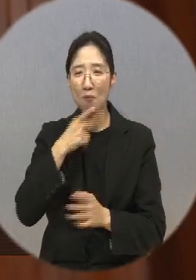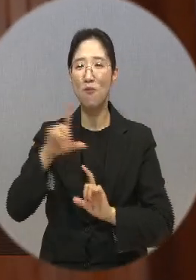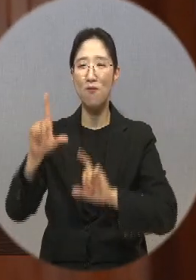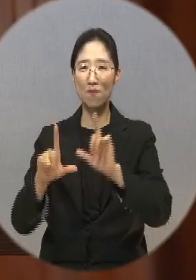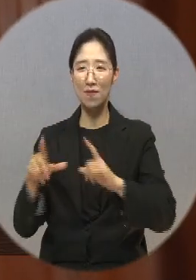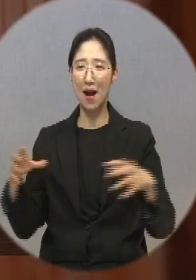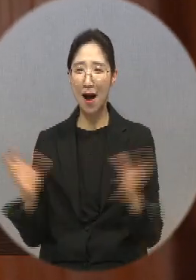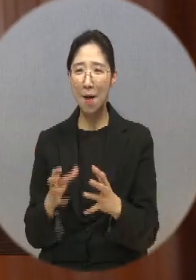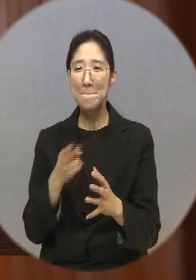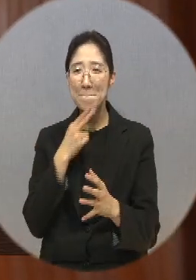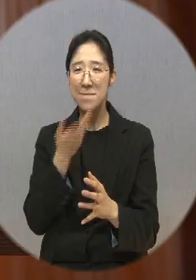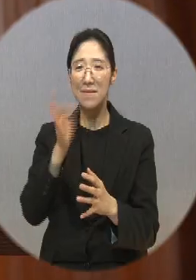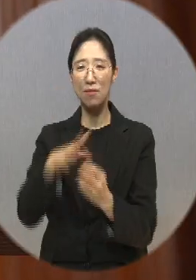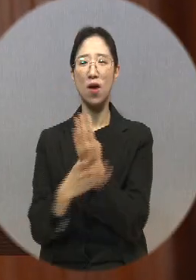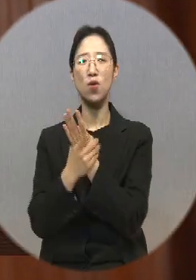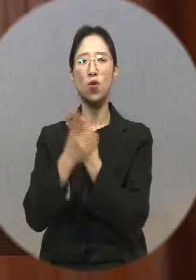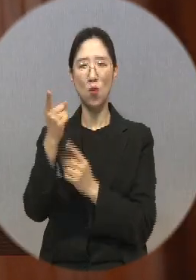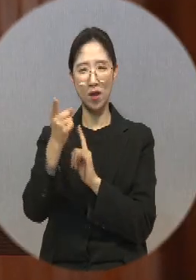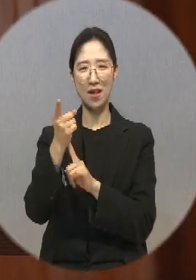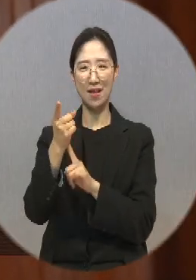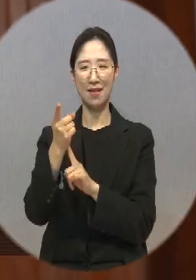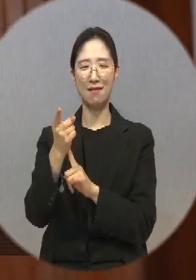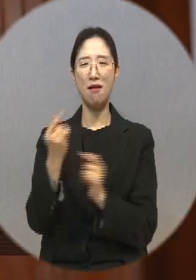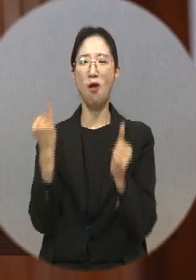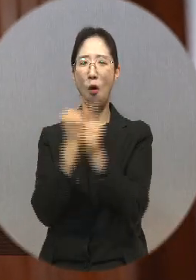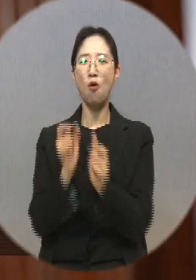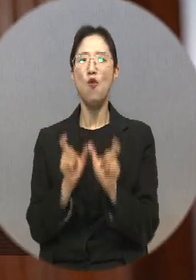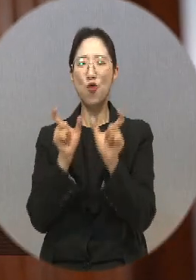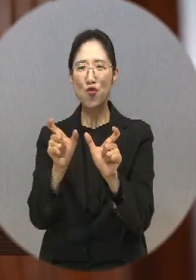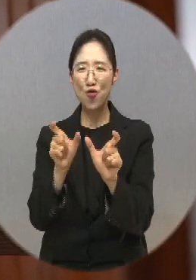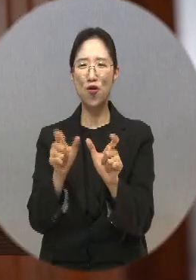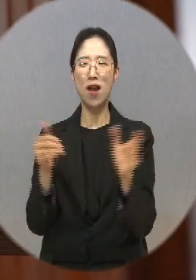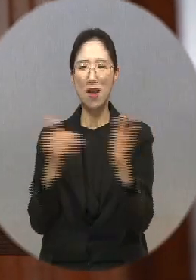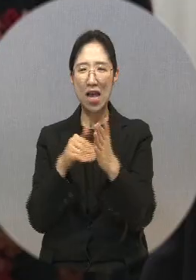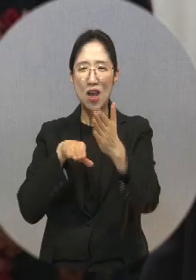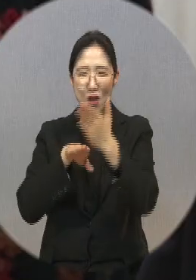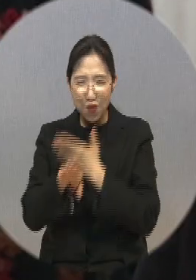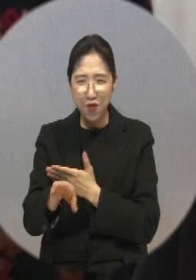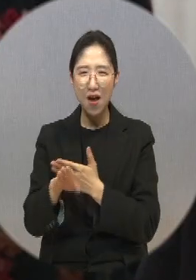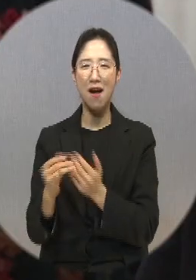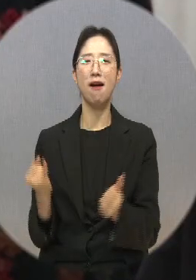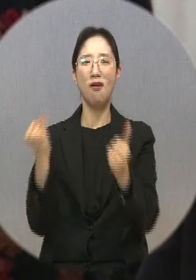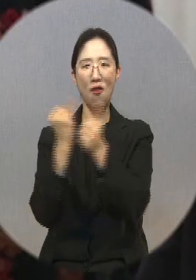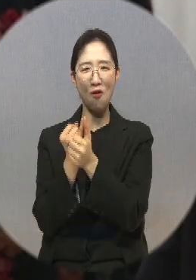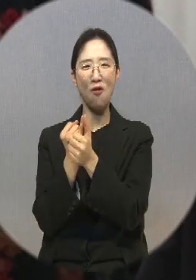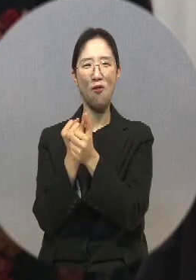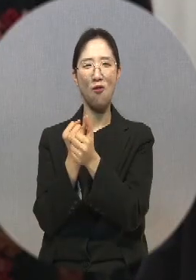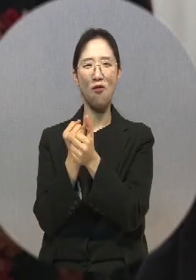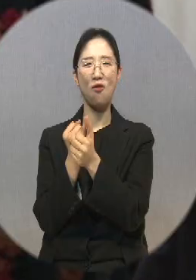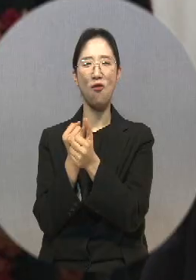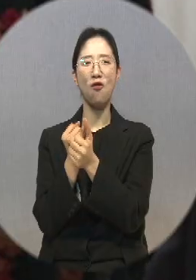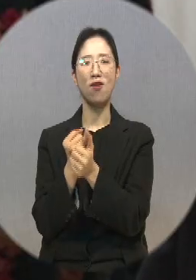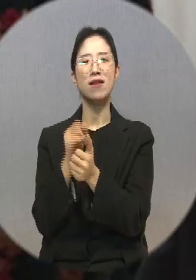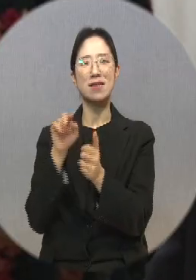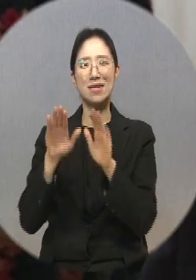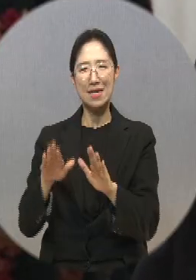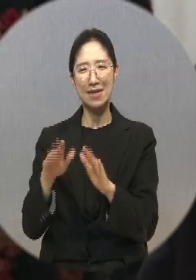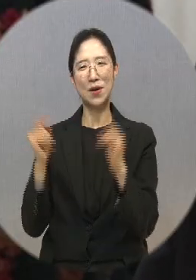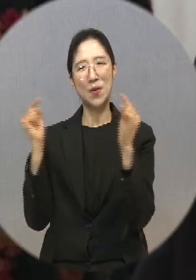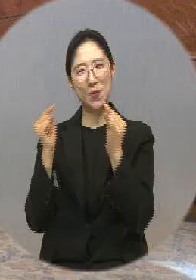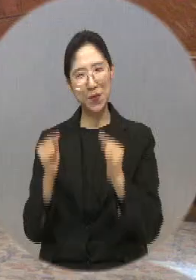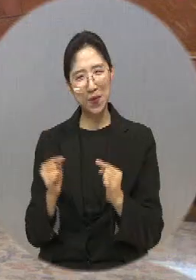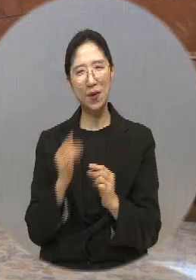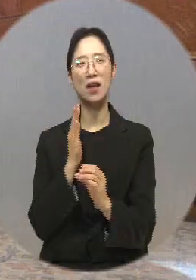상태에서 통일이라고 하는 결혼 혼인신고서를 먼저 쓰고 난 다음에 결혼을 한 다음에 둘이서 지금 맞춰가고 있는 상황인 것 같아요.